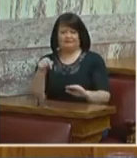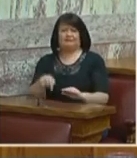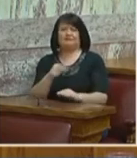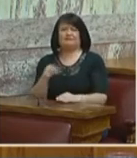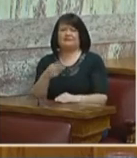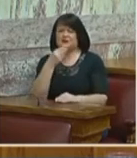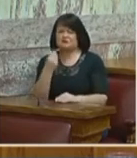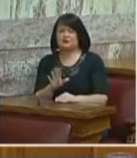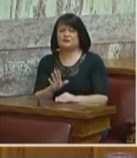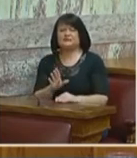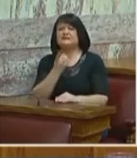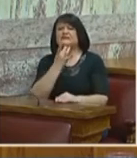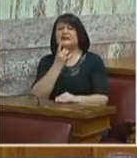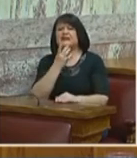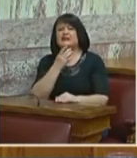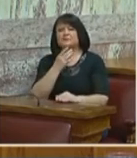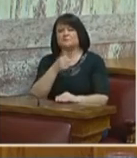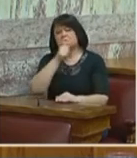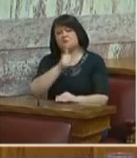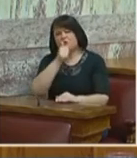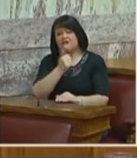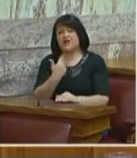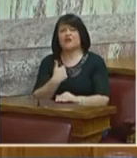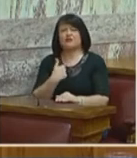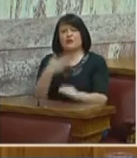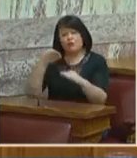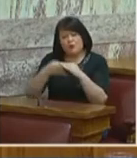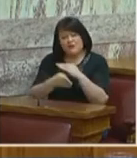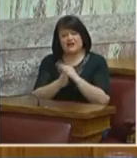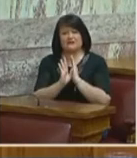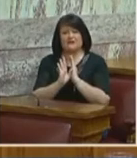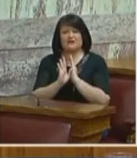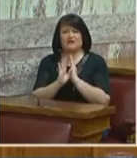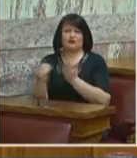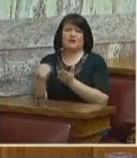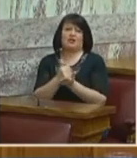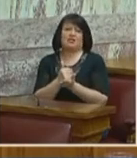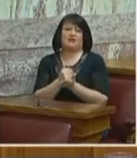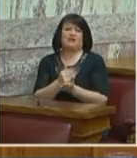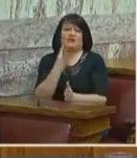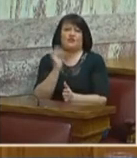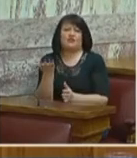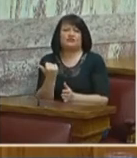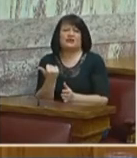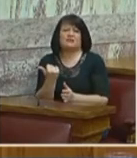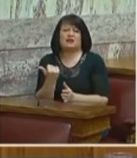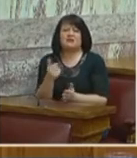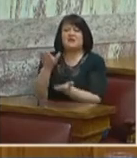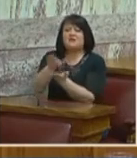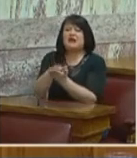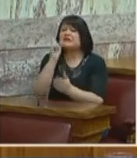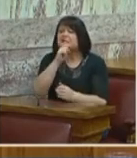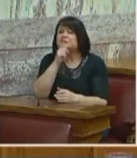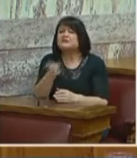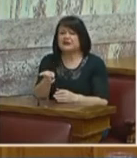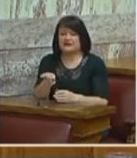και σκληρή δοκιμασία, την οποία ανέτεια υφίσταμε εξαιτίας μιας άθλιας ψευδομαρτυρίας, σας